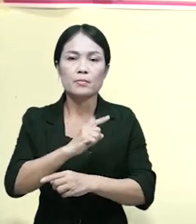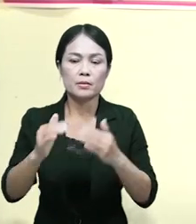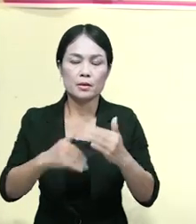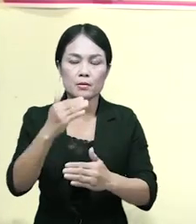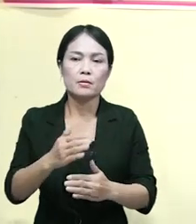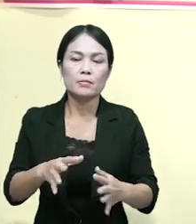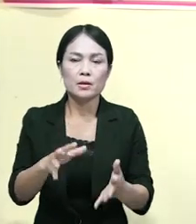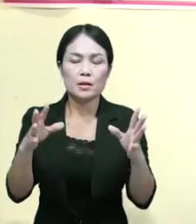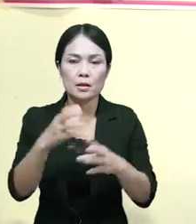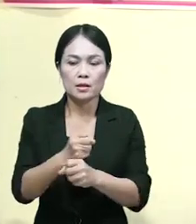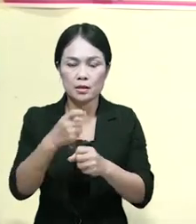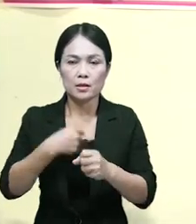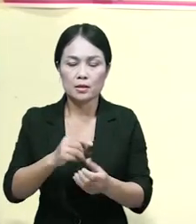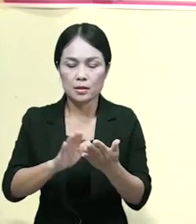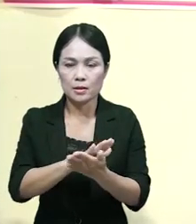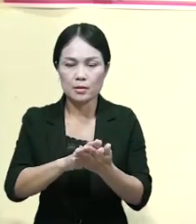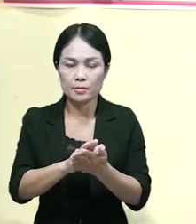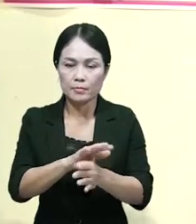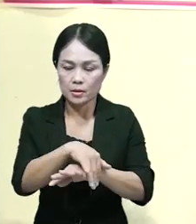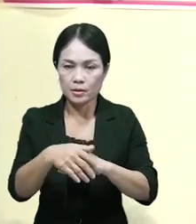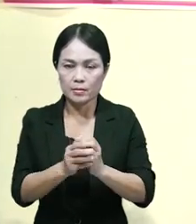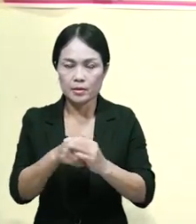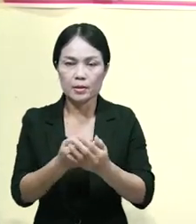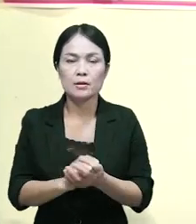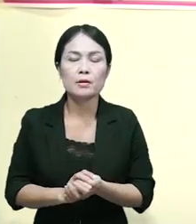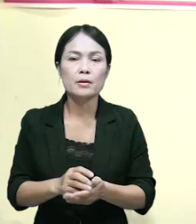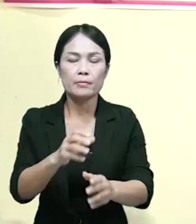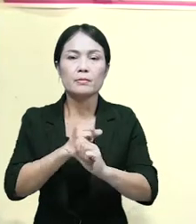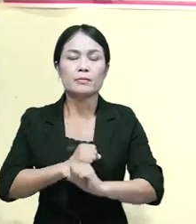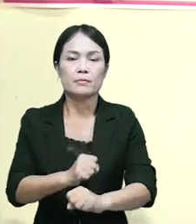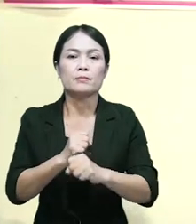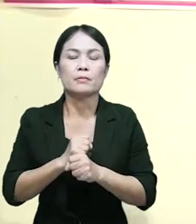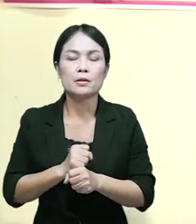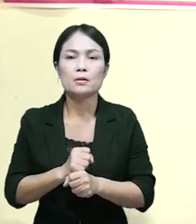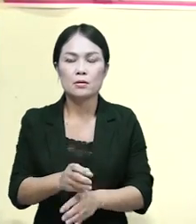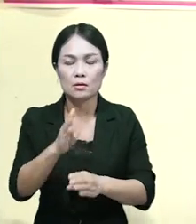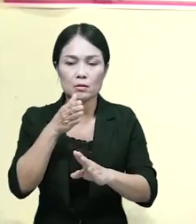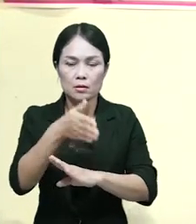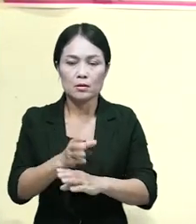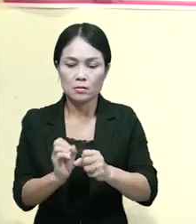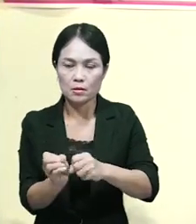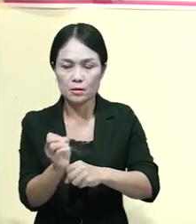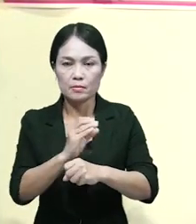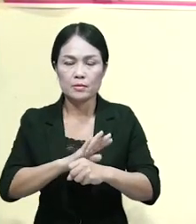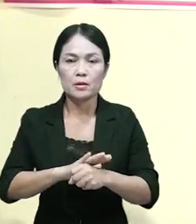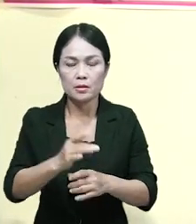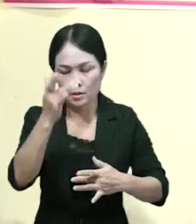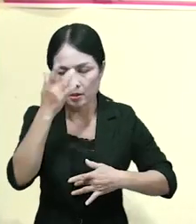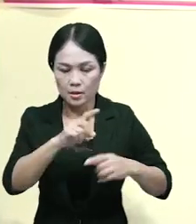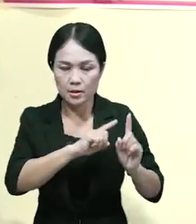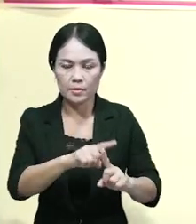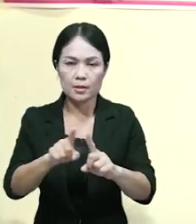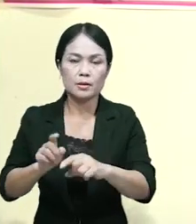ប់ជាមួយអ្នកគ្រូសូមធ្វើការលាងសម្អាតដៃចាដើម្បីការពារកុំឲ្យឆ្លង COVID-19 និងជំងឺផ្សេងផ្សេ